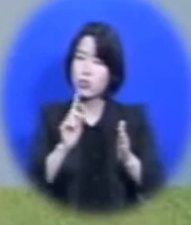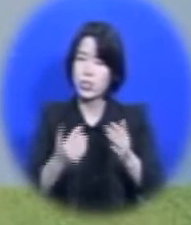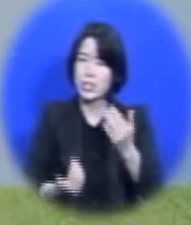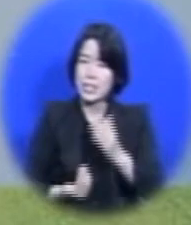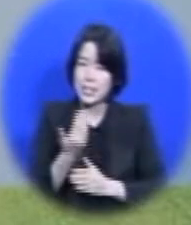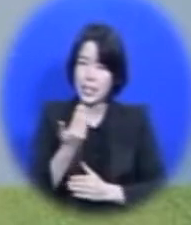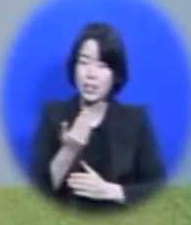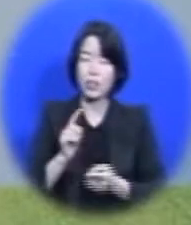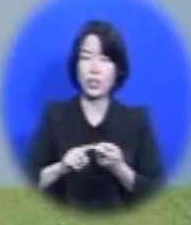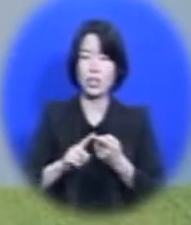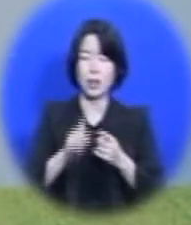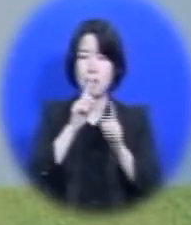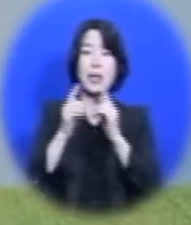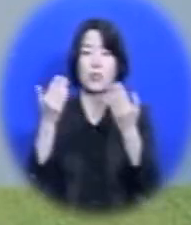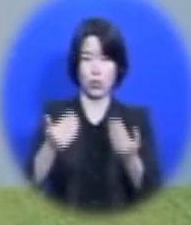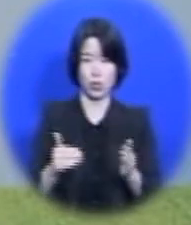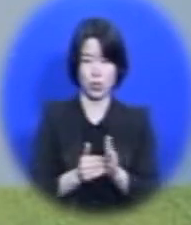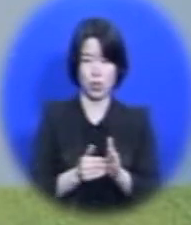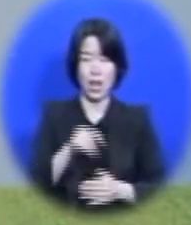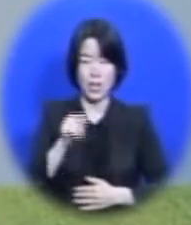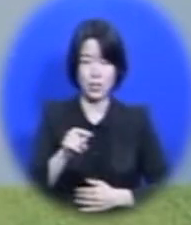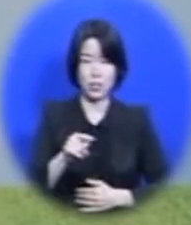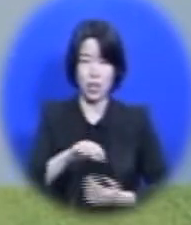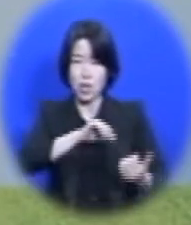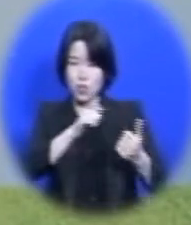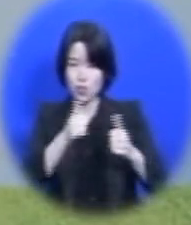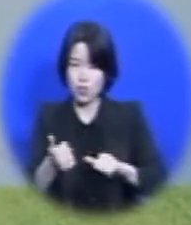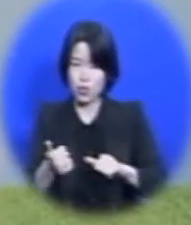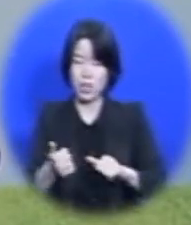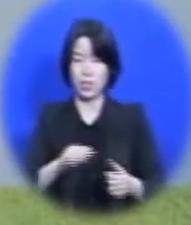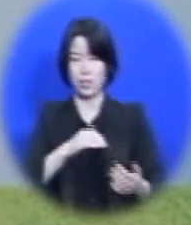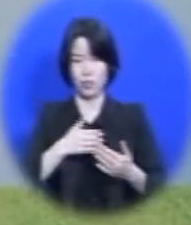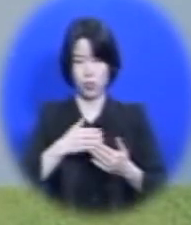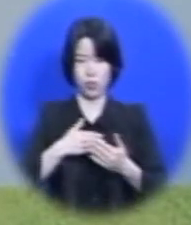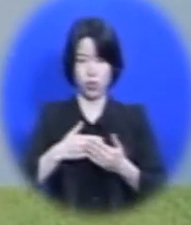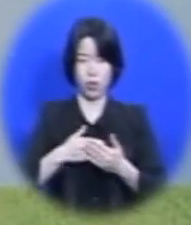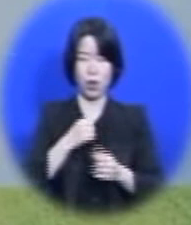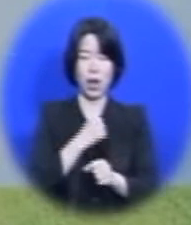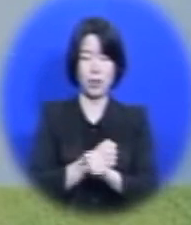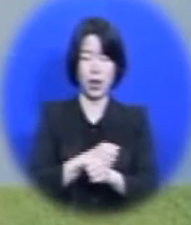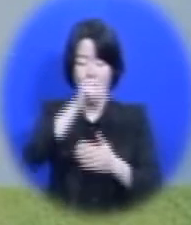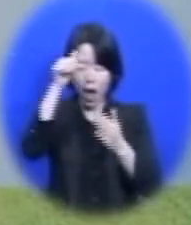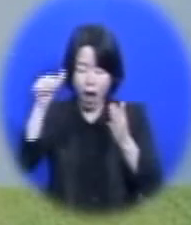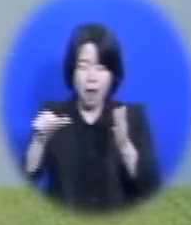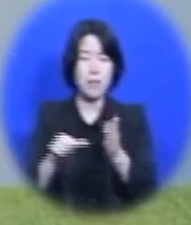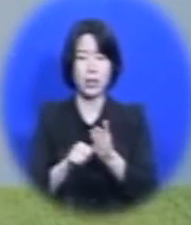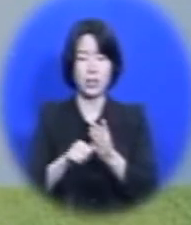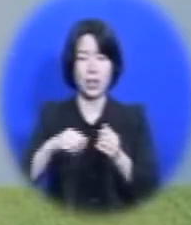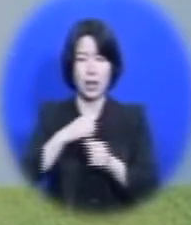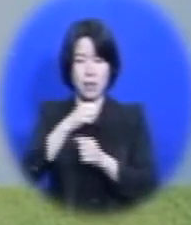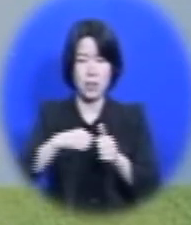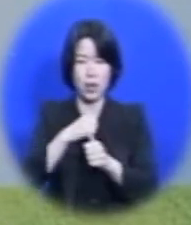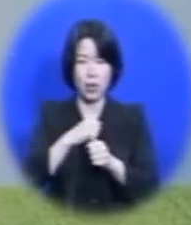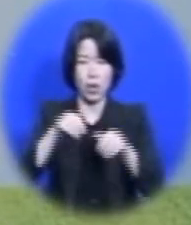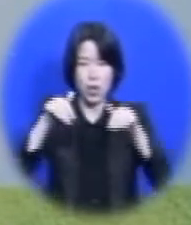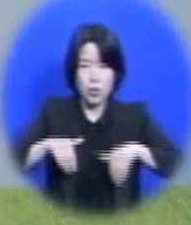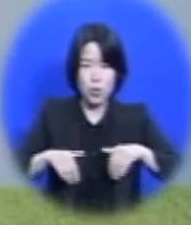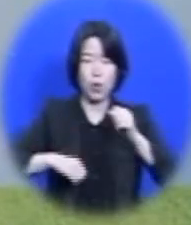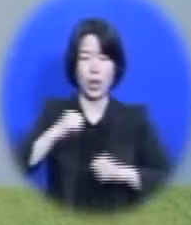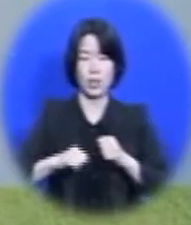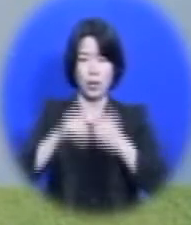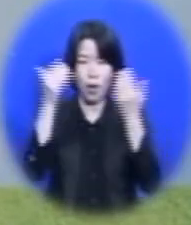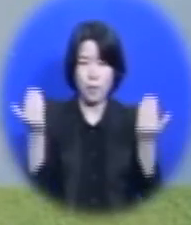대해서 말씀하셨는데 그것은 죽기를 무서워함으로 한 평생 매여 종노릇하는